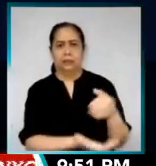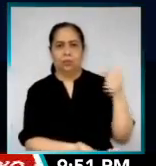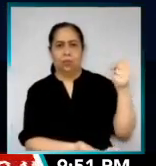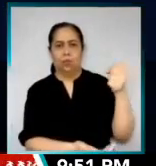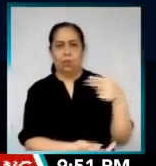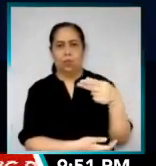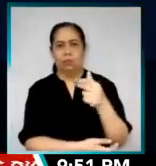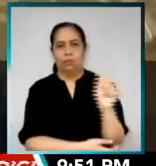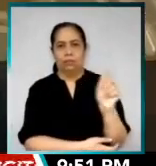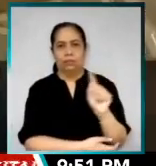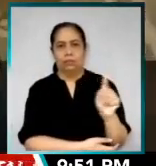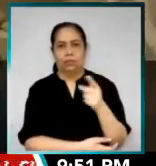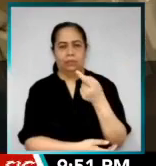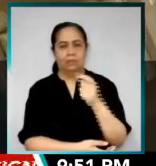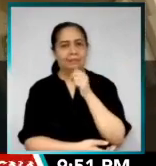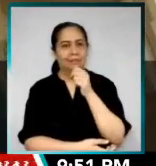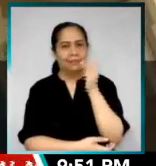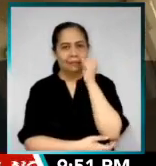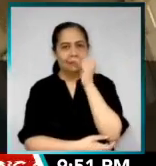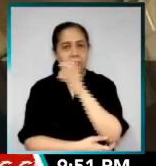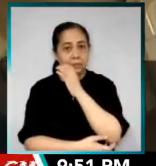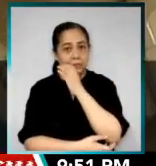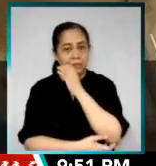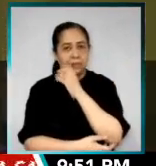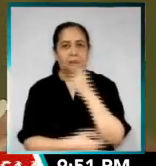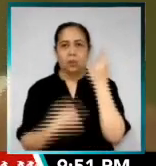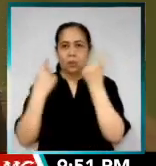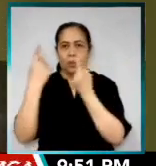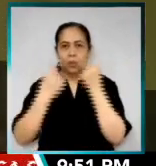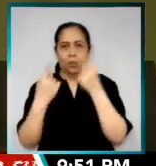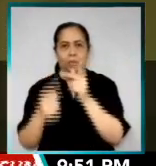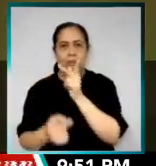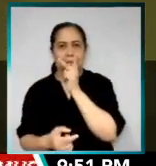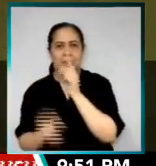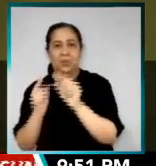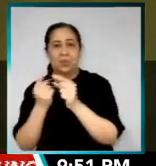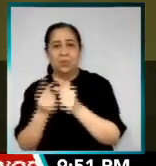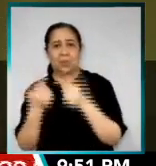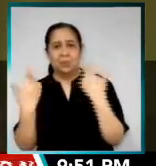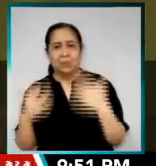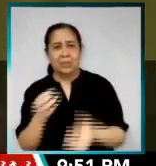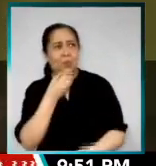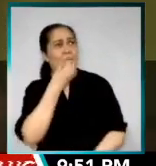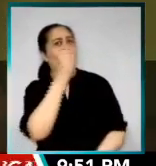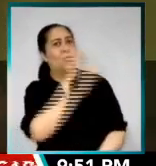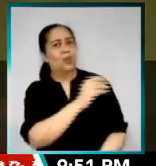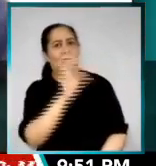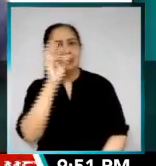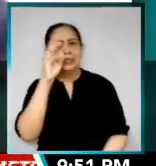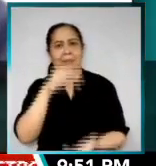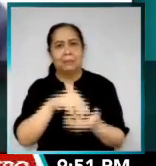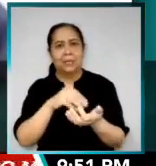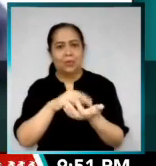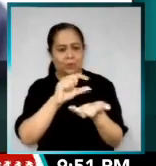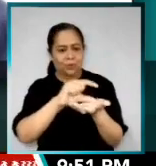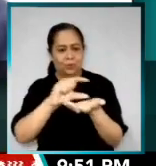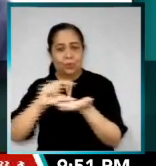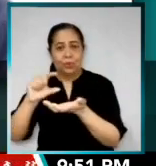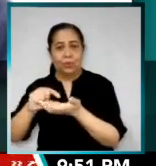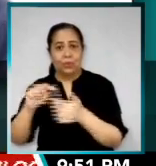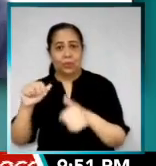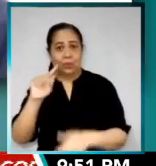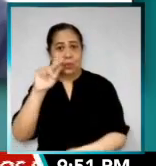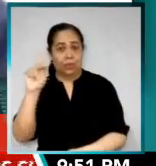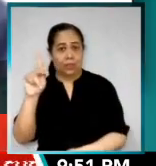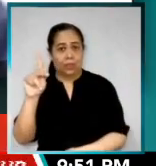mga hindi senior citizen, pinangangambahan ng pribadong sektor na umorder ng aabot sa 6 million doses nito. Dito lang sa UK, Nilagyan nila